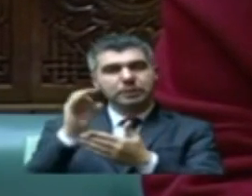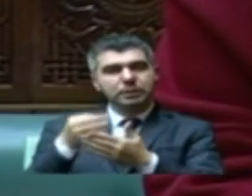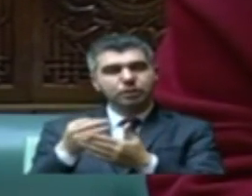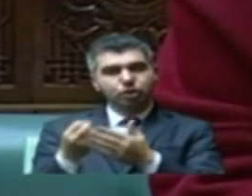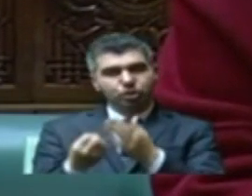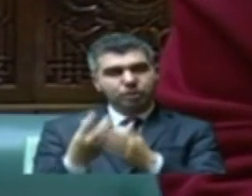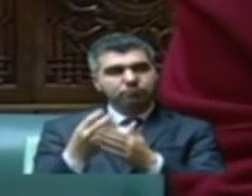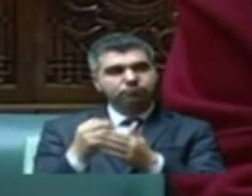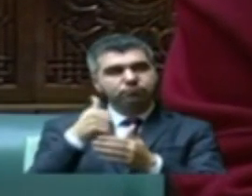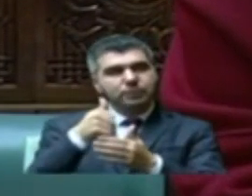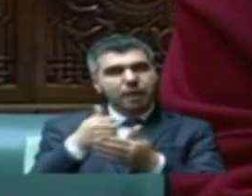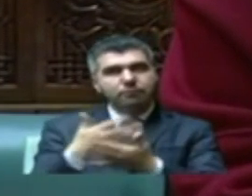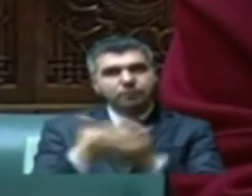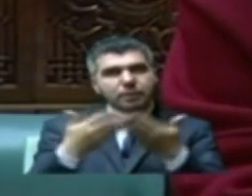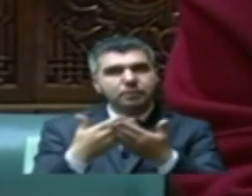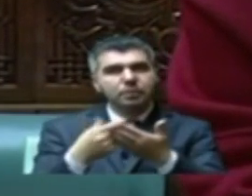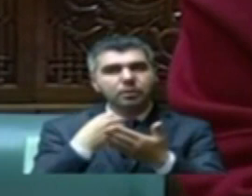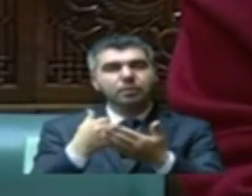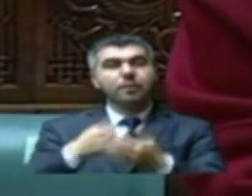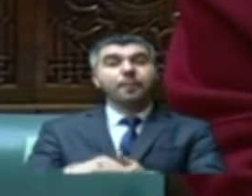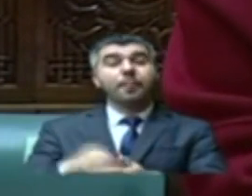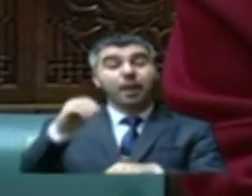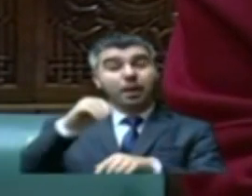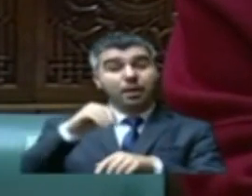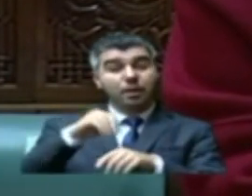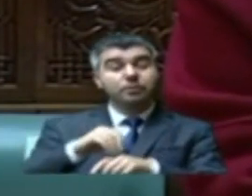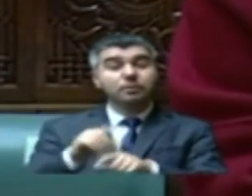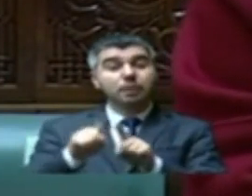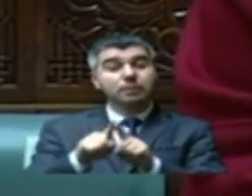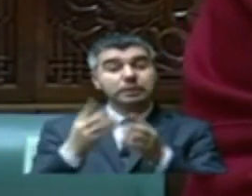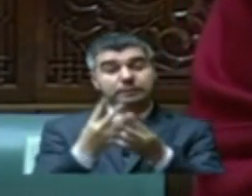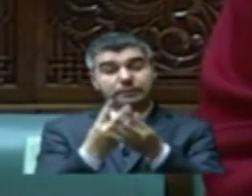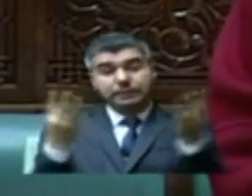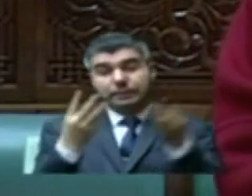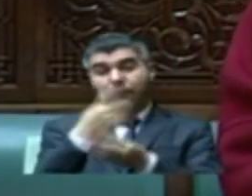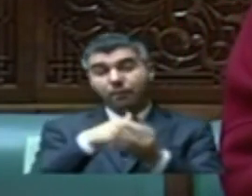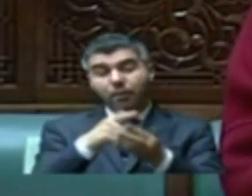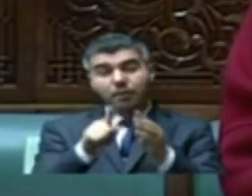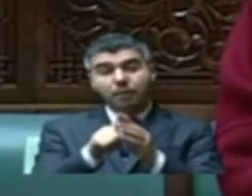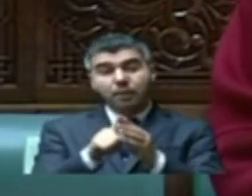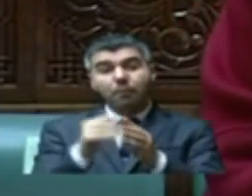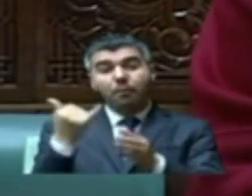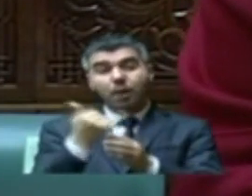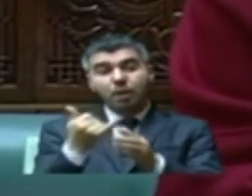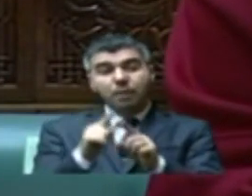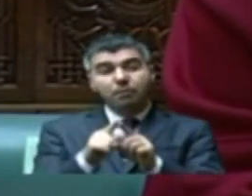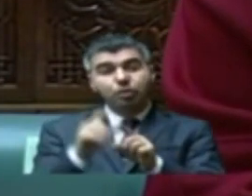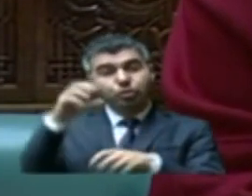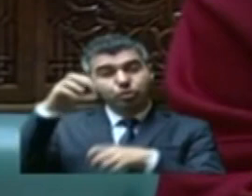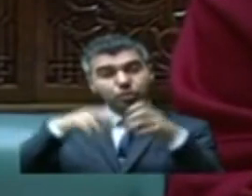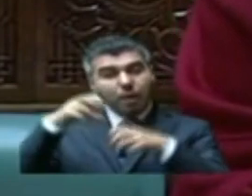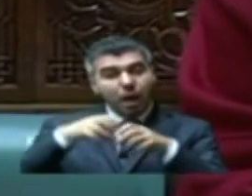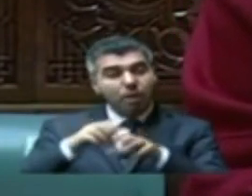أو 12 متر مربع للفرد. نشير أيضا إلى دور الأحزمة الحيوية في محاربة الفيضانات، حيث يمكنها كبح